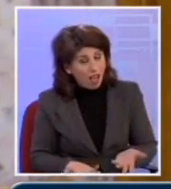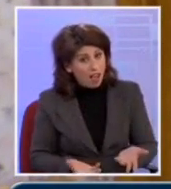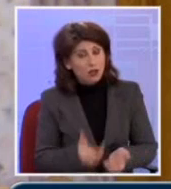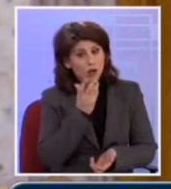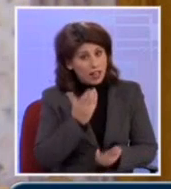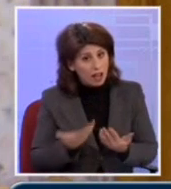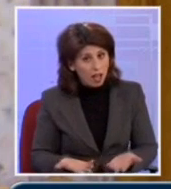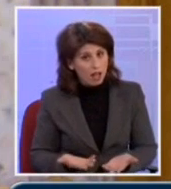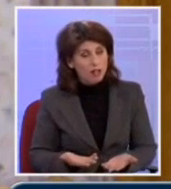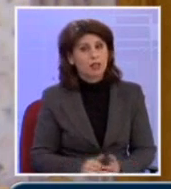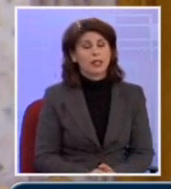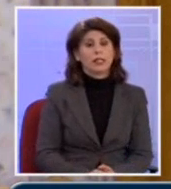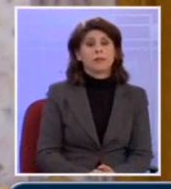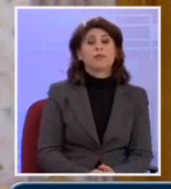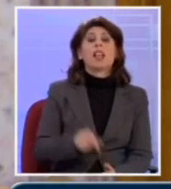Σοβαρά.